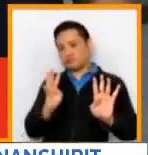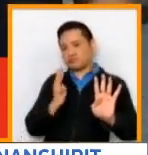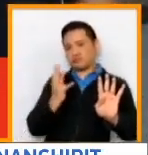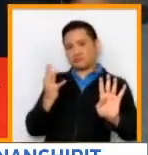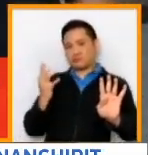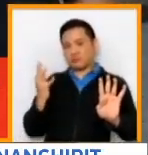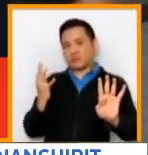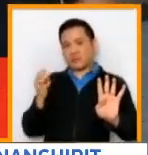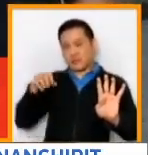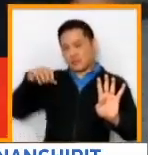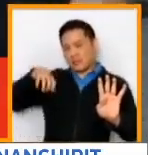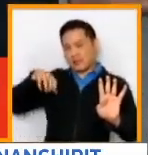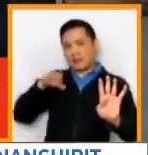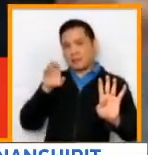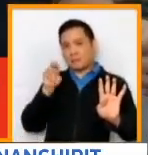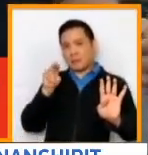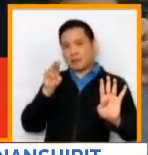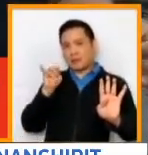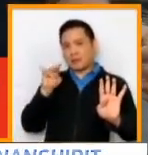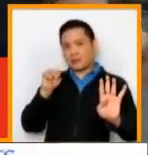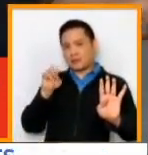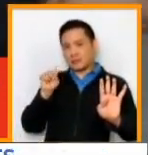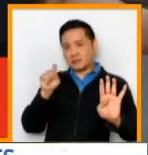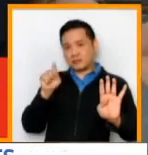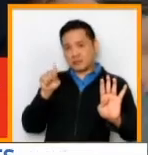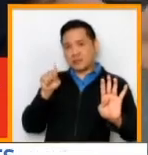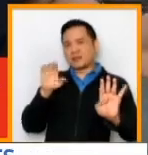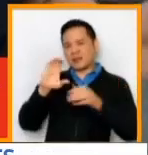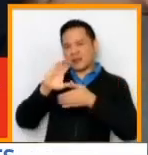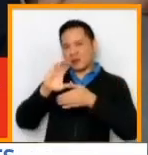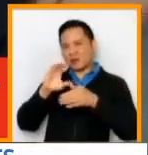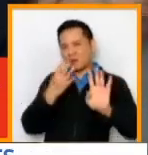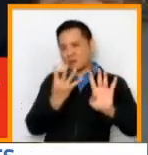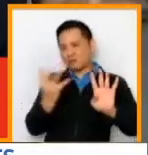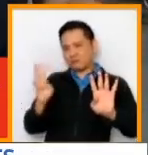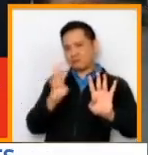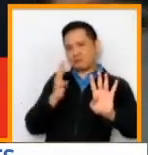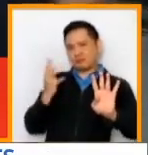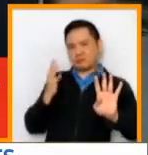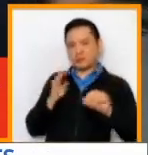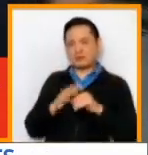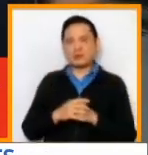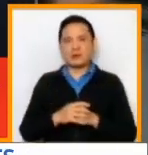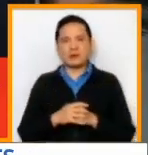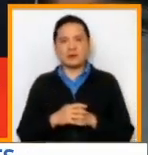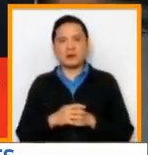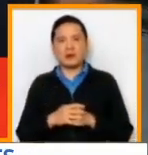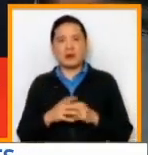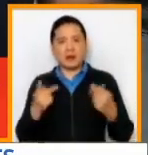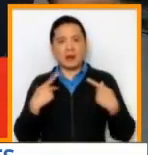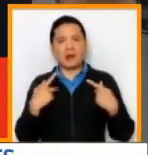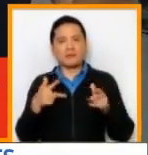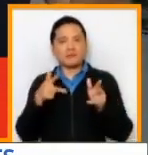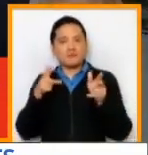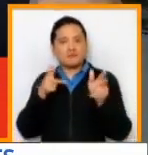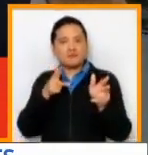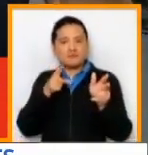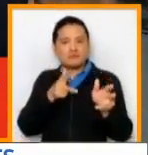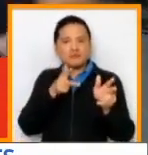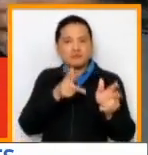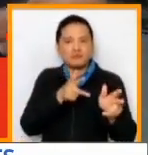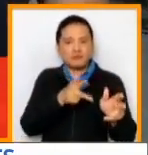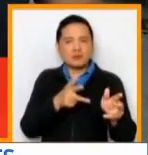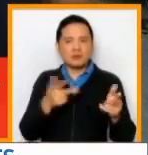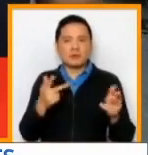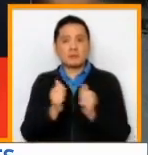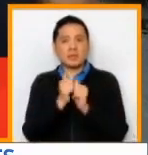Benin Street sa Caloocan. Umuusad yung pila unti-unti dahil may paisa-isang dumarating na bus pero talagang mabagal yung